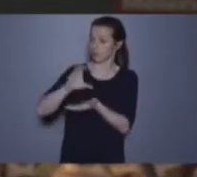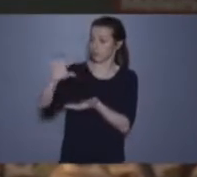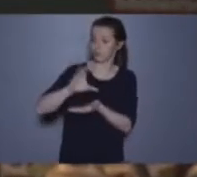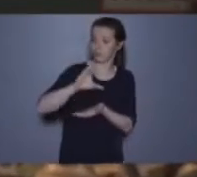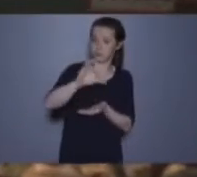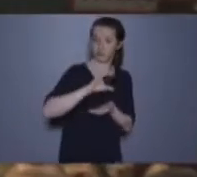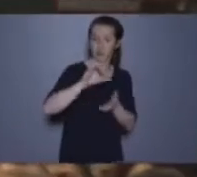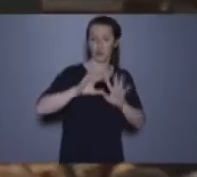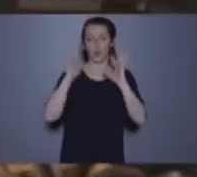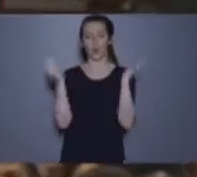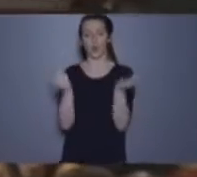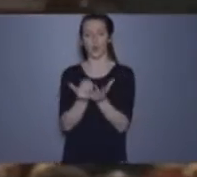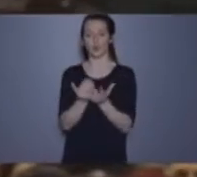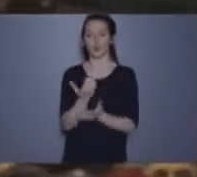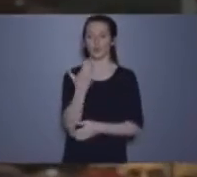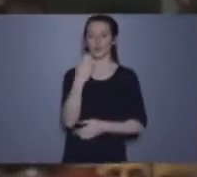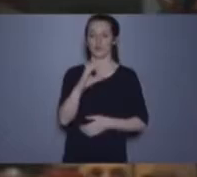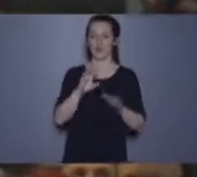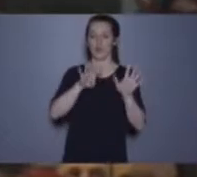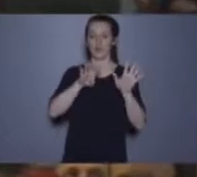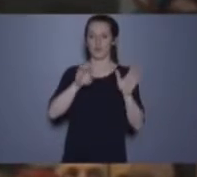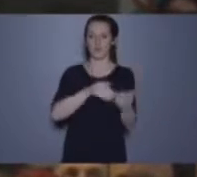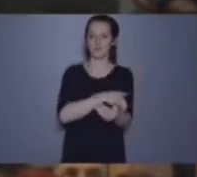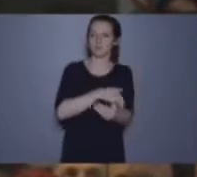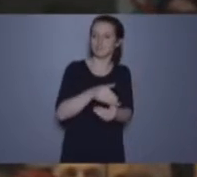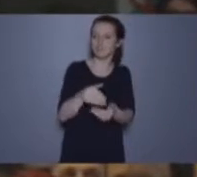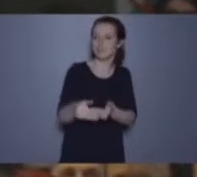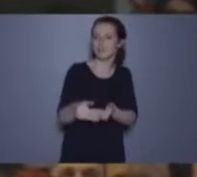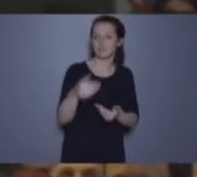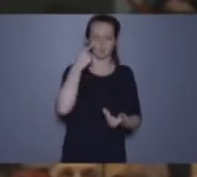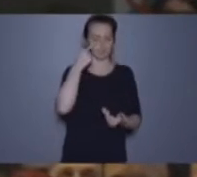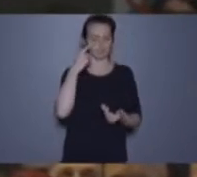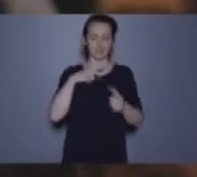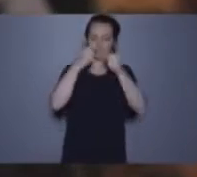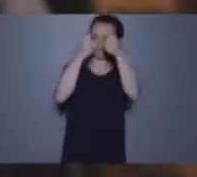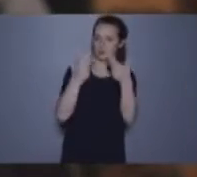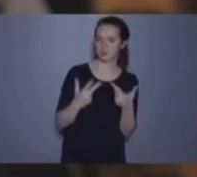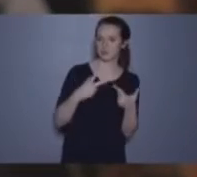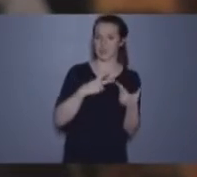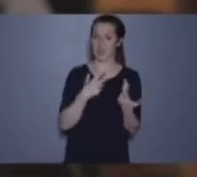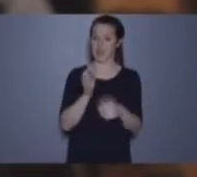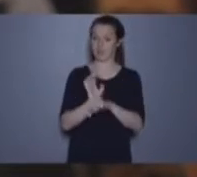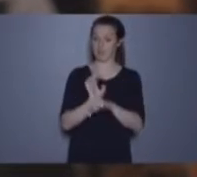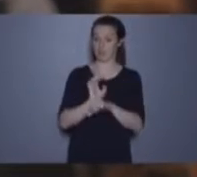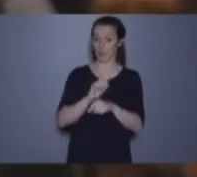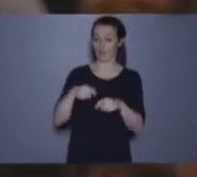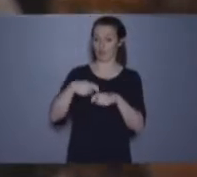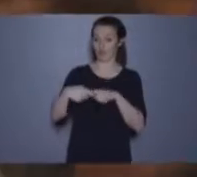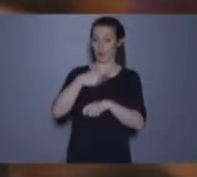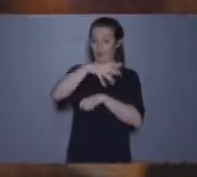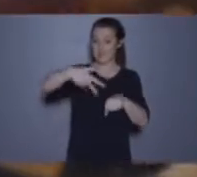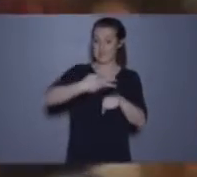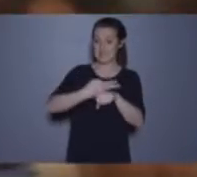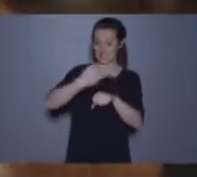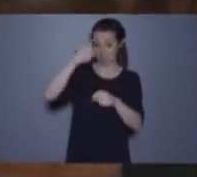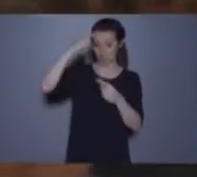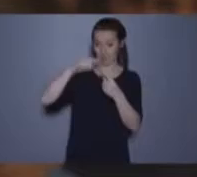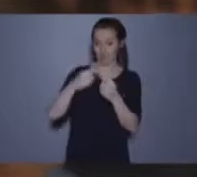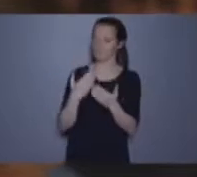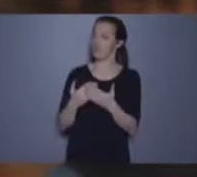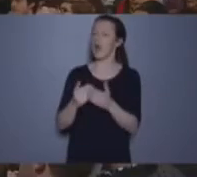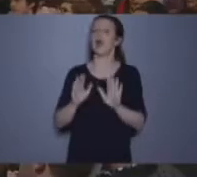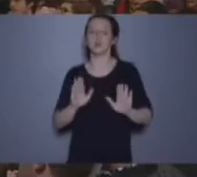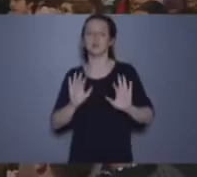donne 190 milliards. Vous regardez le chiffrage, nous avons fait une émission de 5 heures là-dessus. Tiens, alors hier